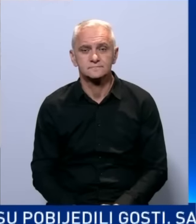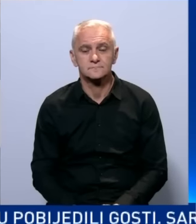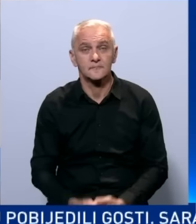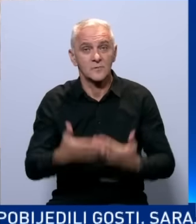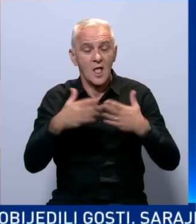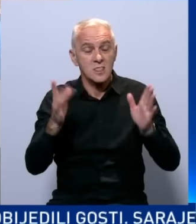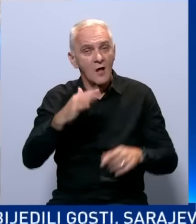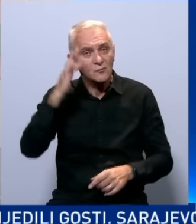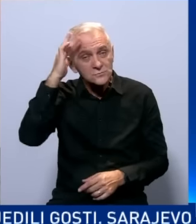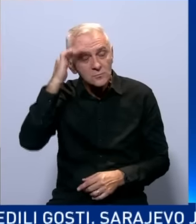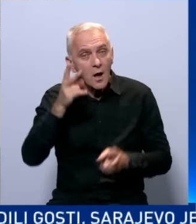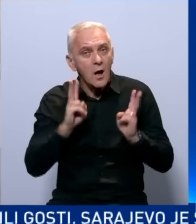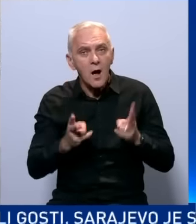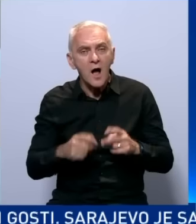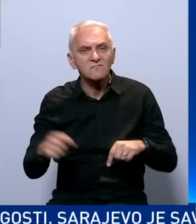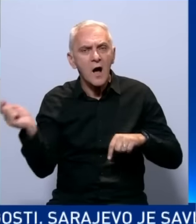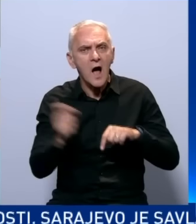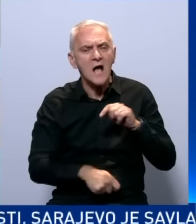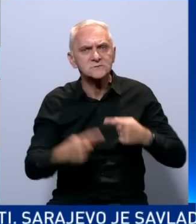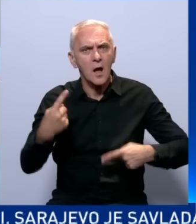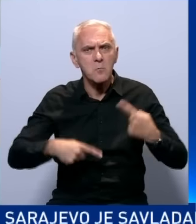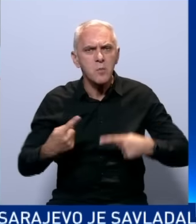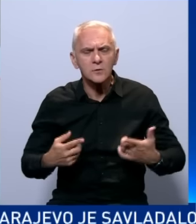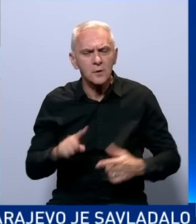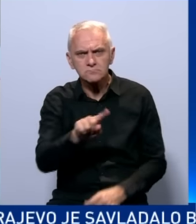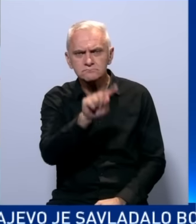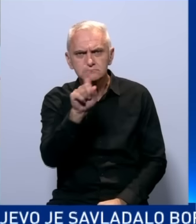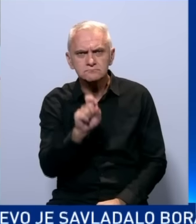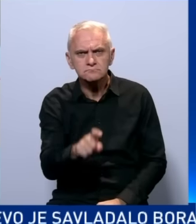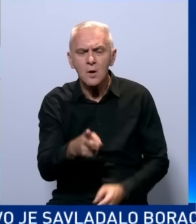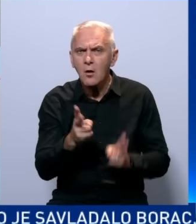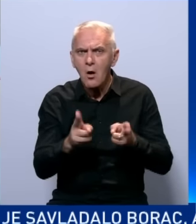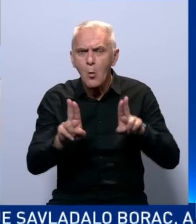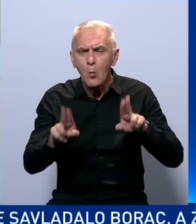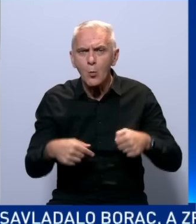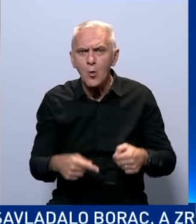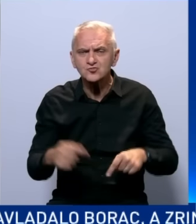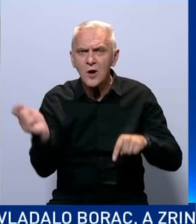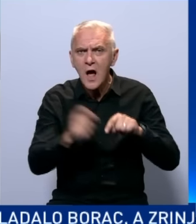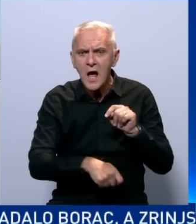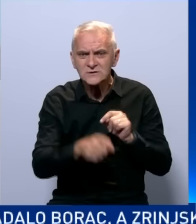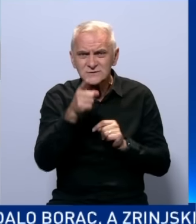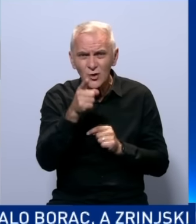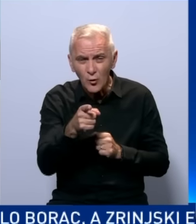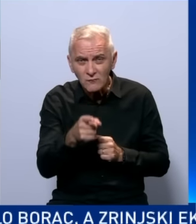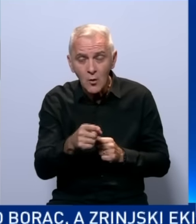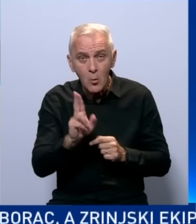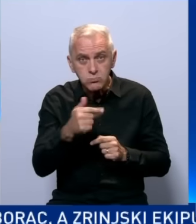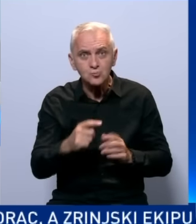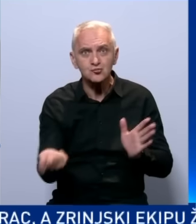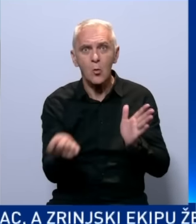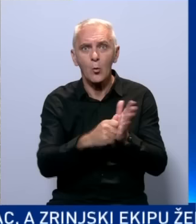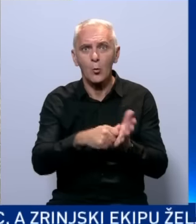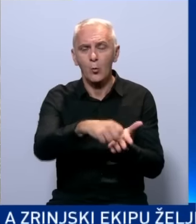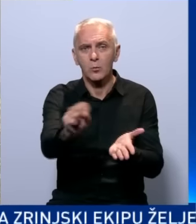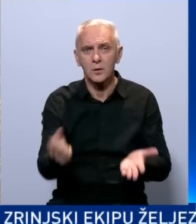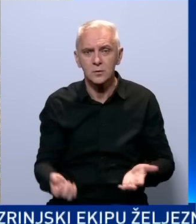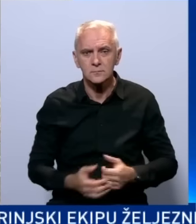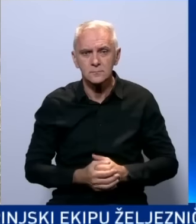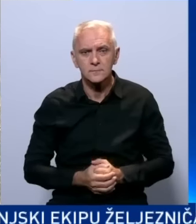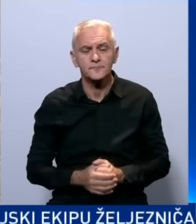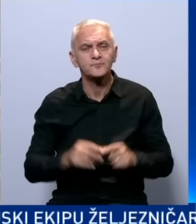Javnost je zabrinuta kakva nam je kaznena politika. Postavlja se pitanje kako je moguće da se kazna za takvo kazneno djelo može otkupiti.